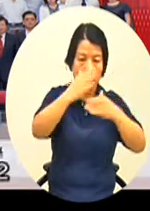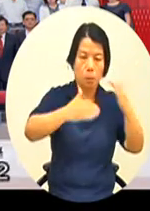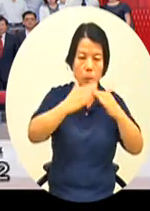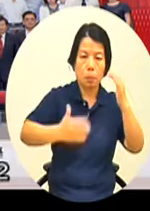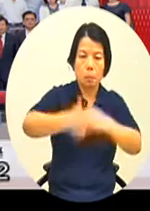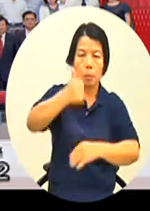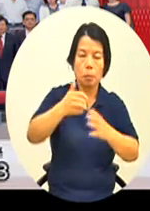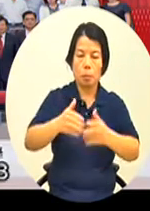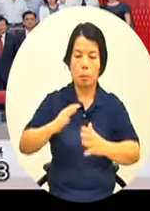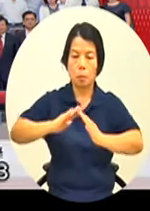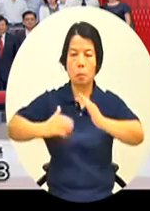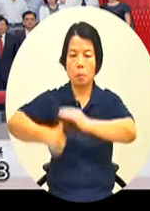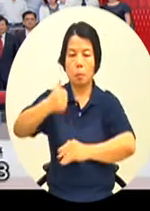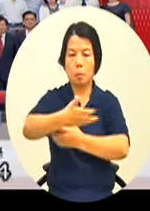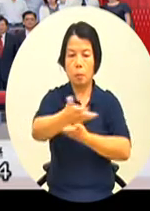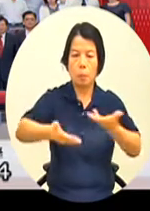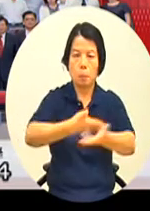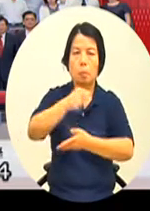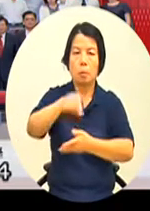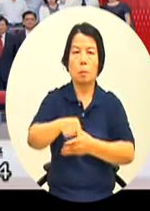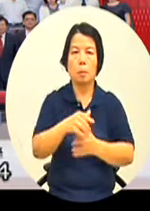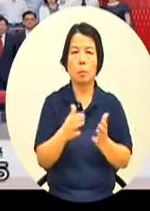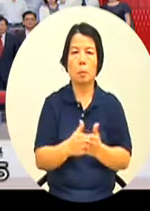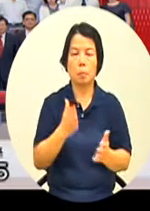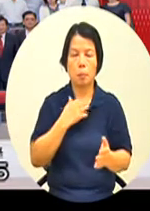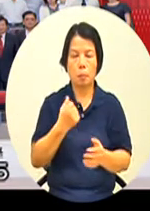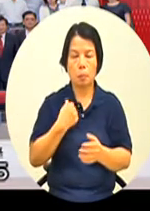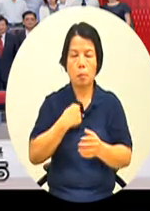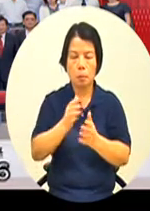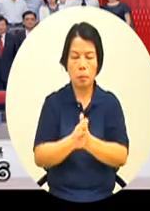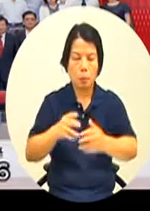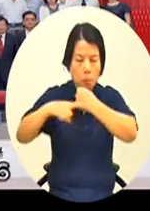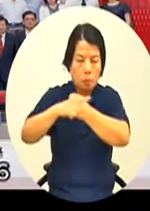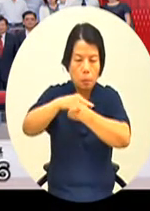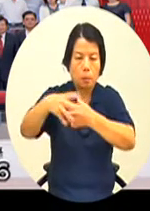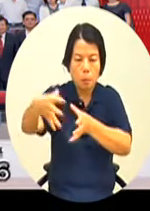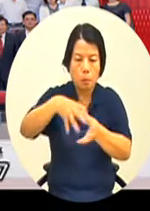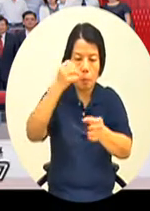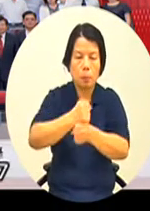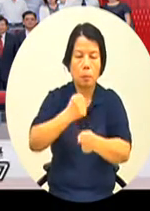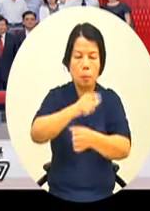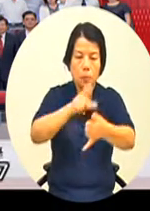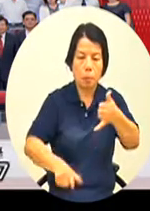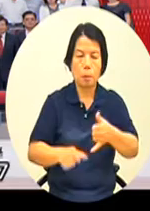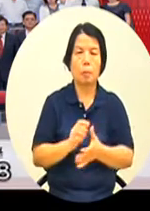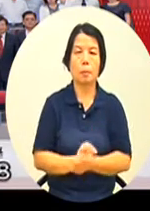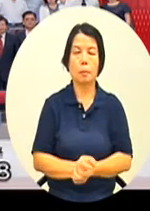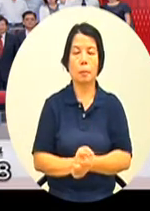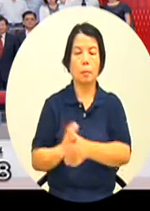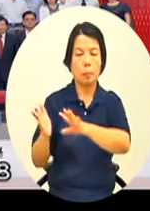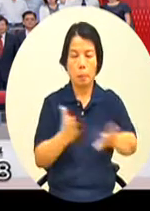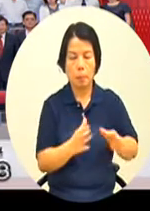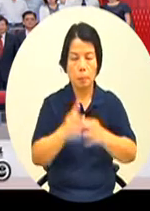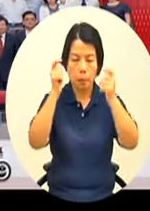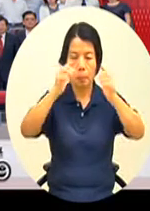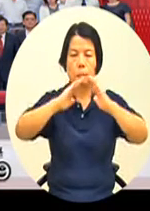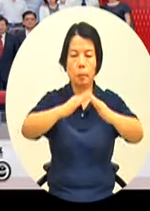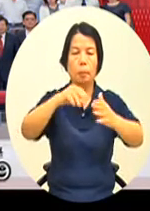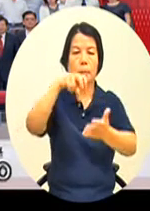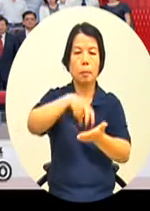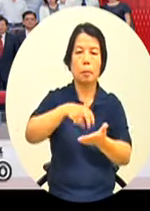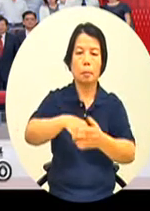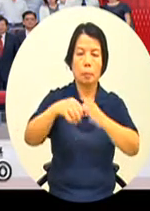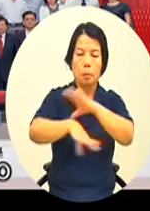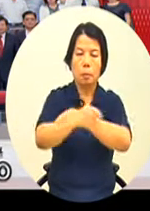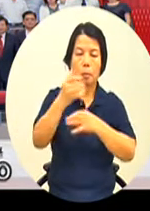湾跨领域科技创新中心研究合作案之外，以及高雄市立空大